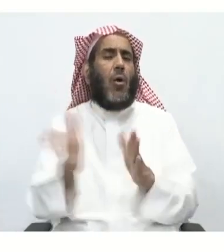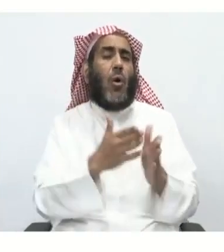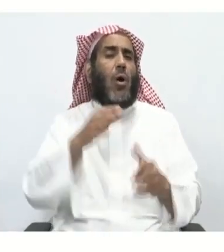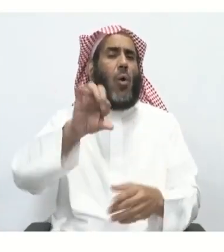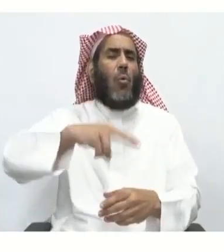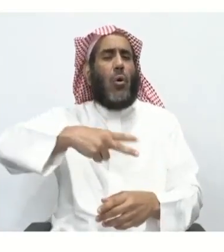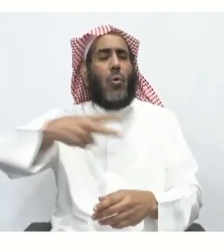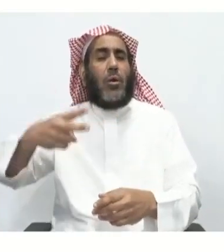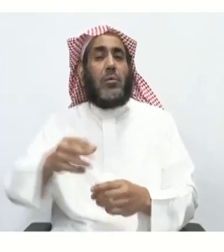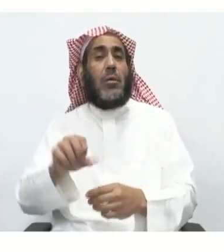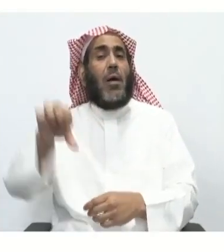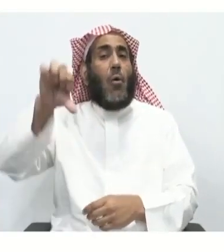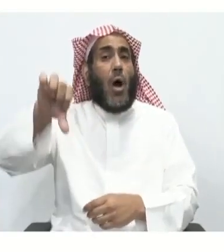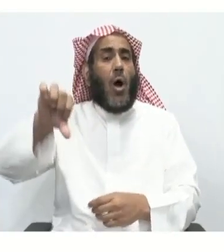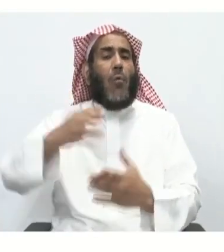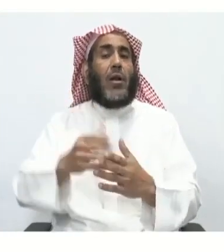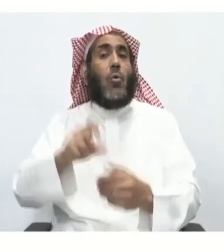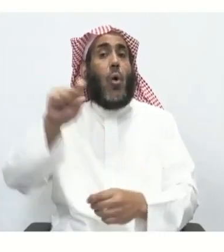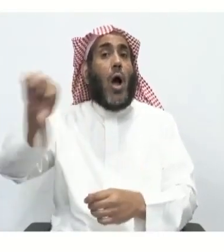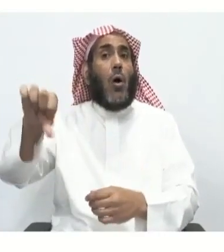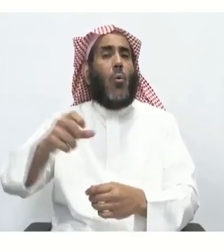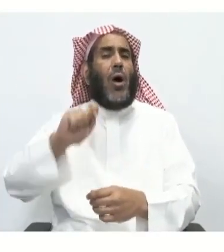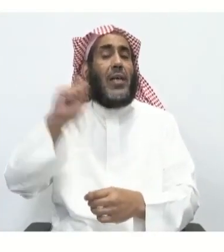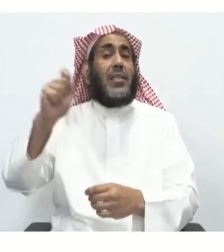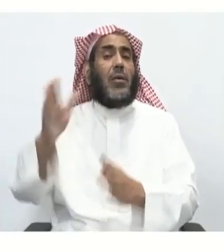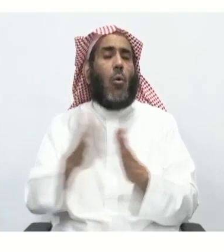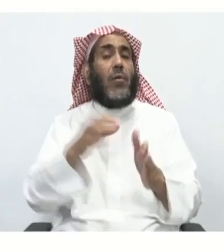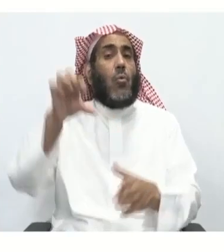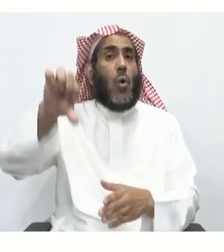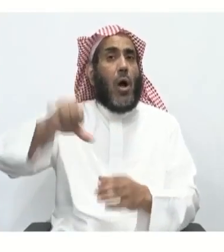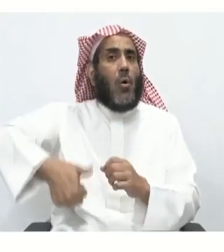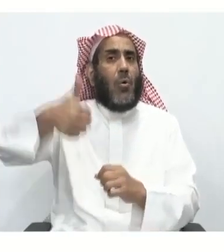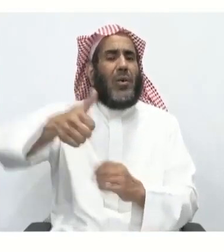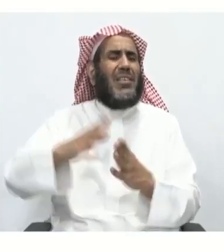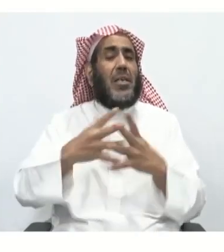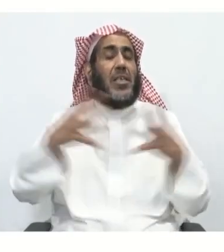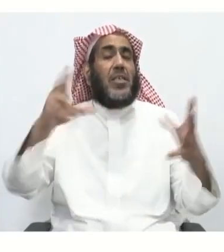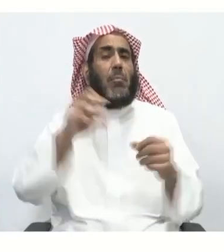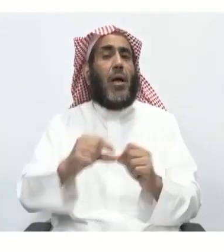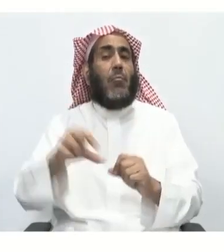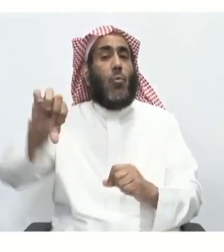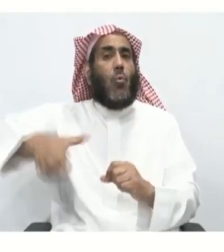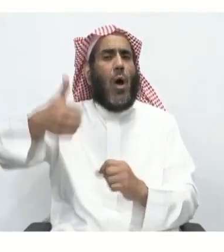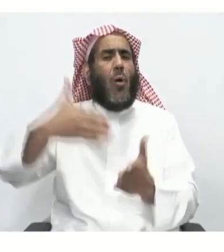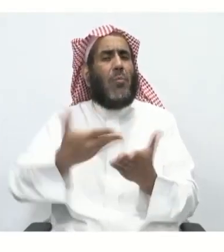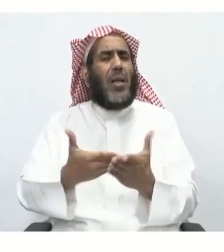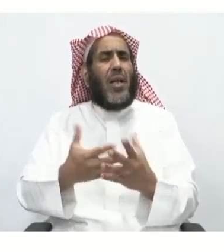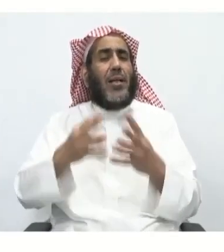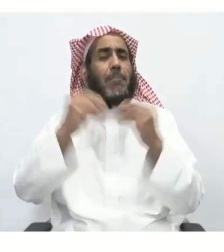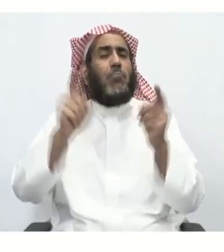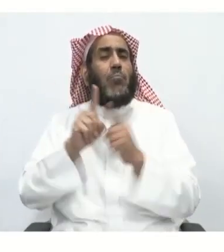الف فارقه فالواو اصليه وواو الجماعه فهنا اتت ال الف للدلاله على ان هذه واو واو